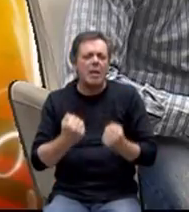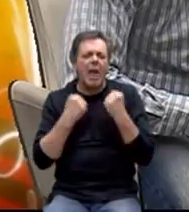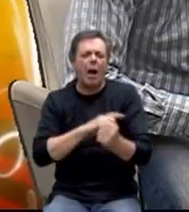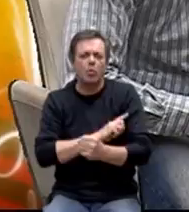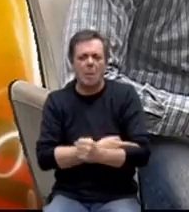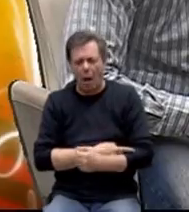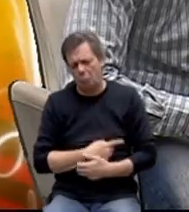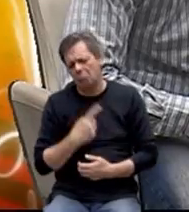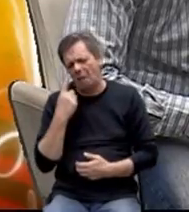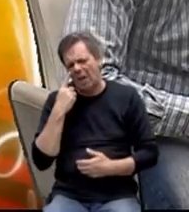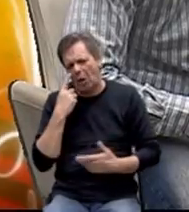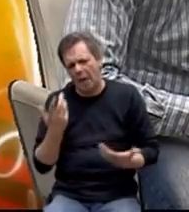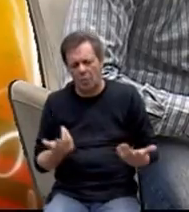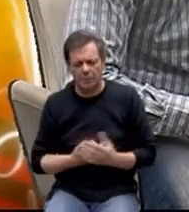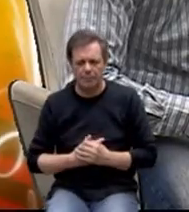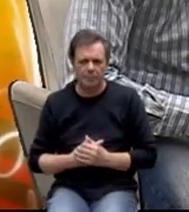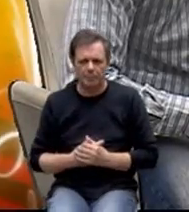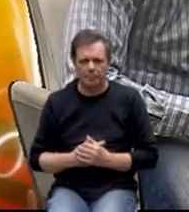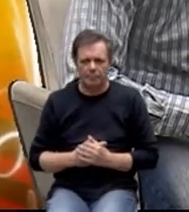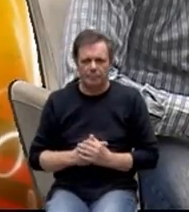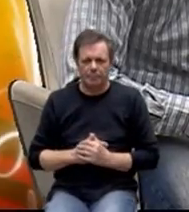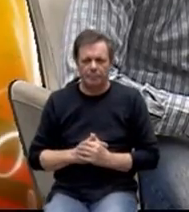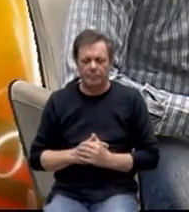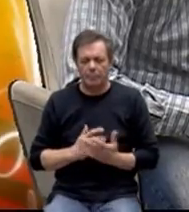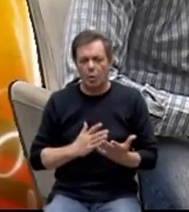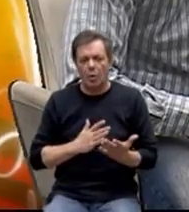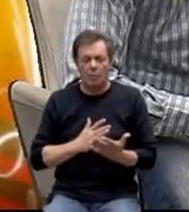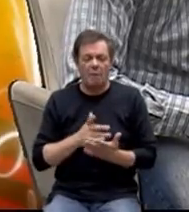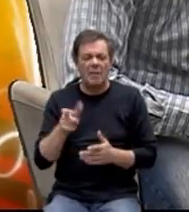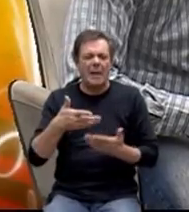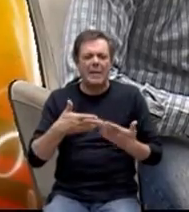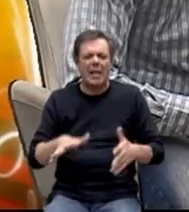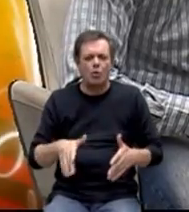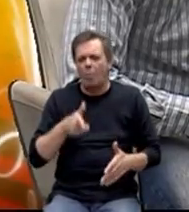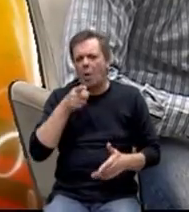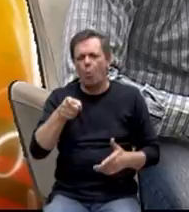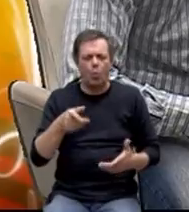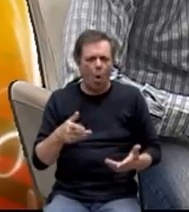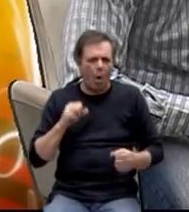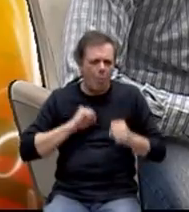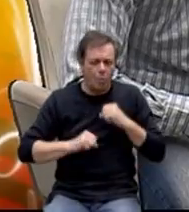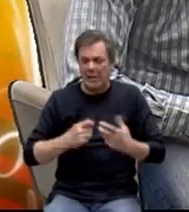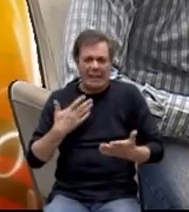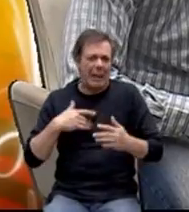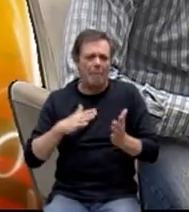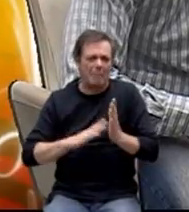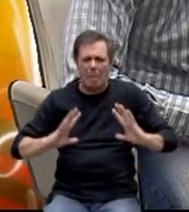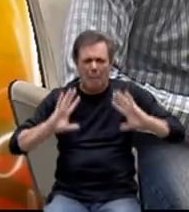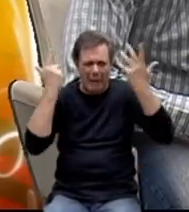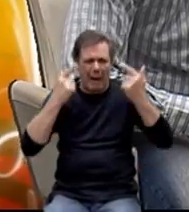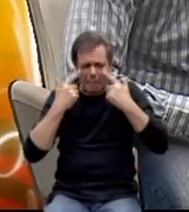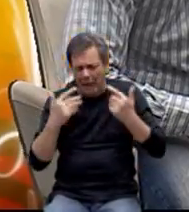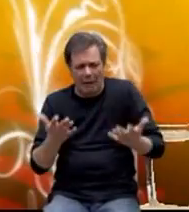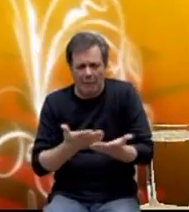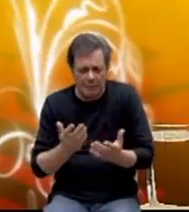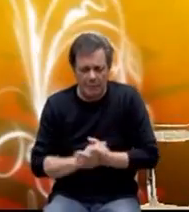vrlo vjerojatno, da. Jer ne bi mogla drugačije raditi da ste se gubila u toj muci plakanja i užasa, je li tako?